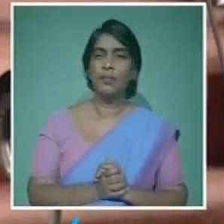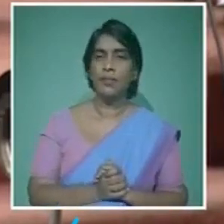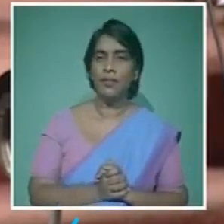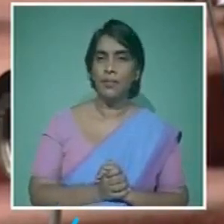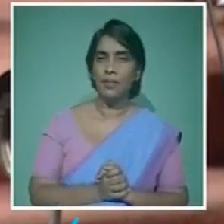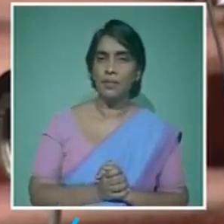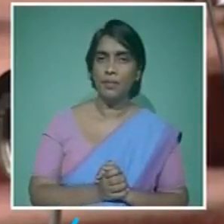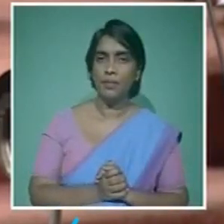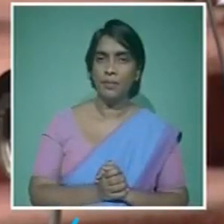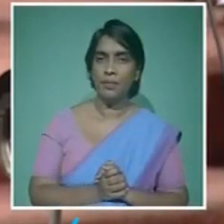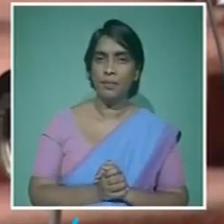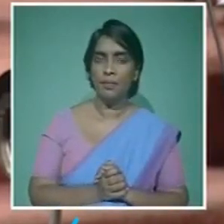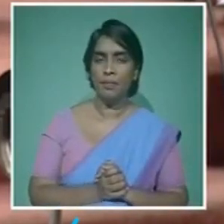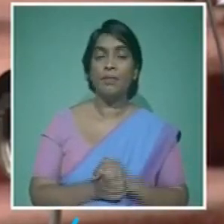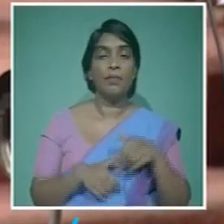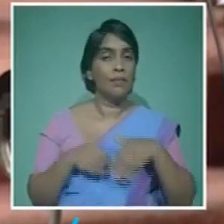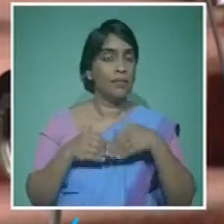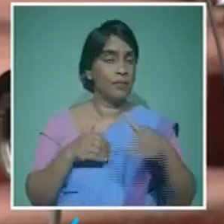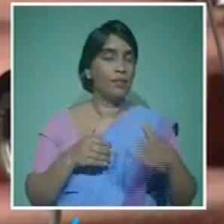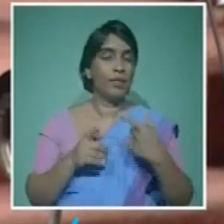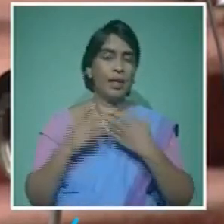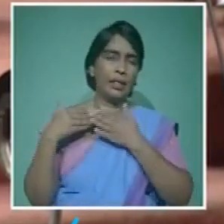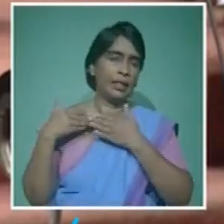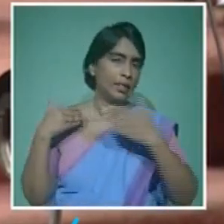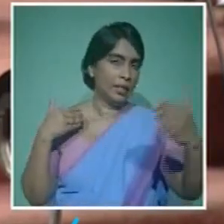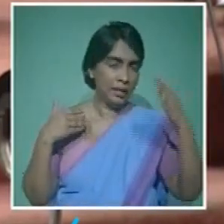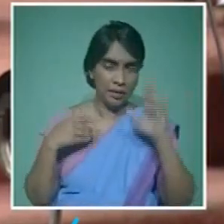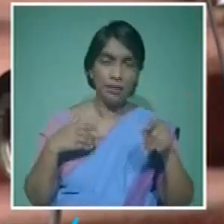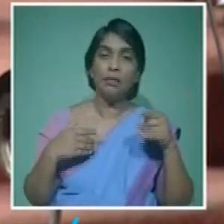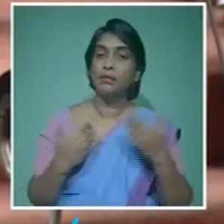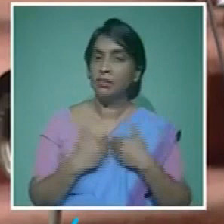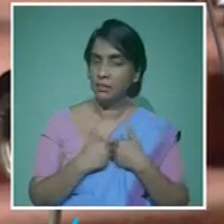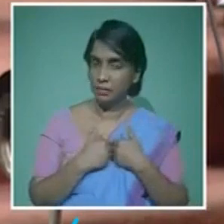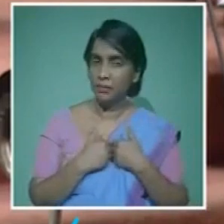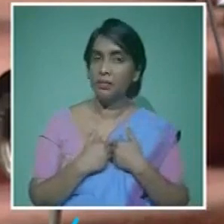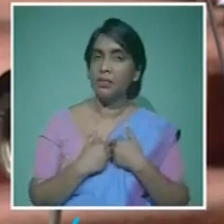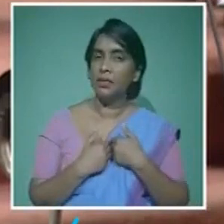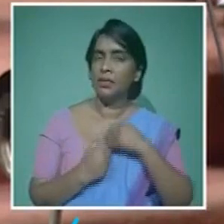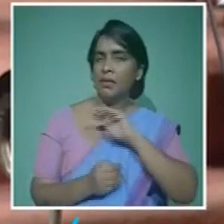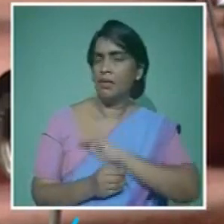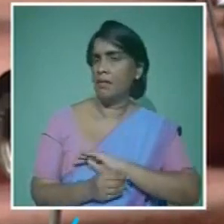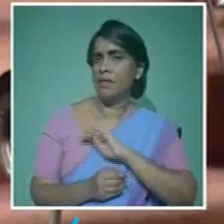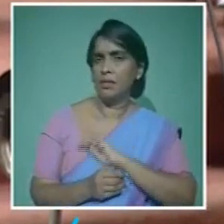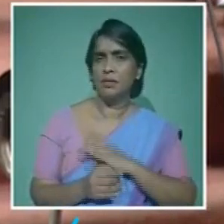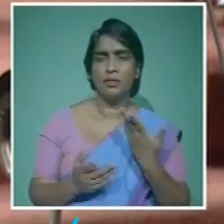ஏனென்றால் இதை இவ்வளவு நீண்ட காலம் விட்டு கொண்டு போக முடியாது. விட்டு வந்து விட்டோம்.